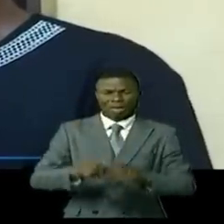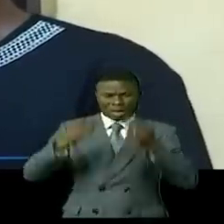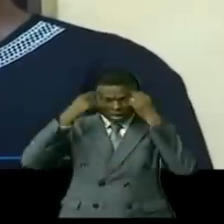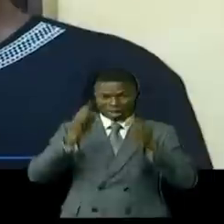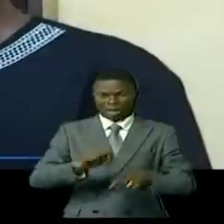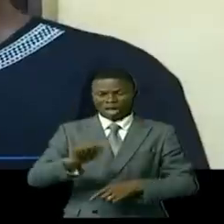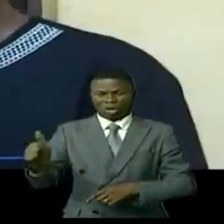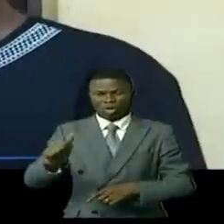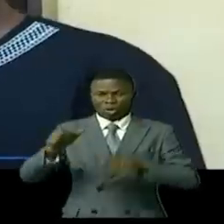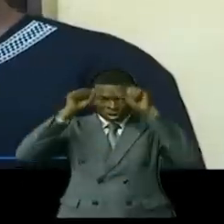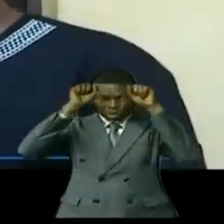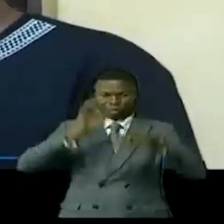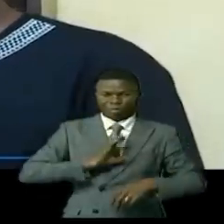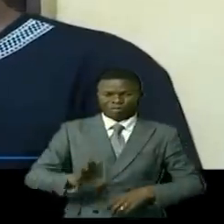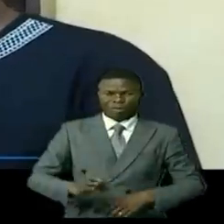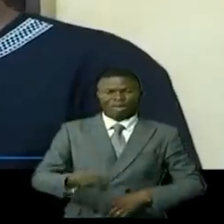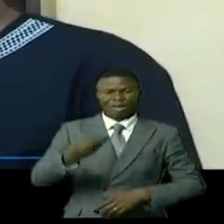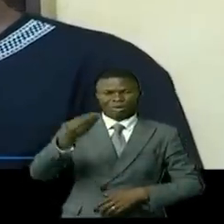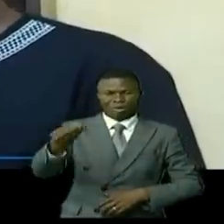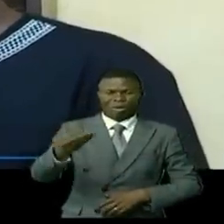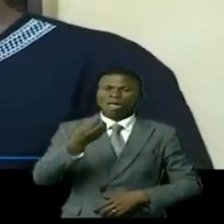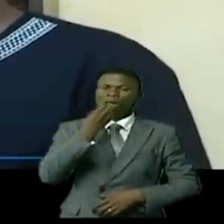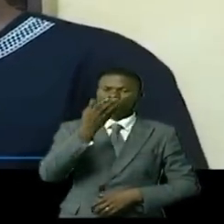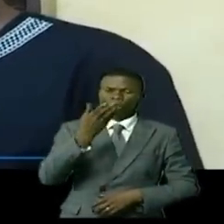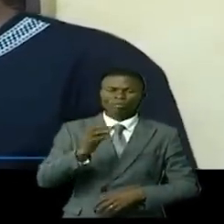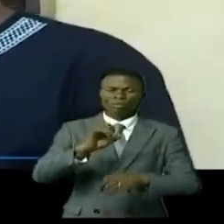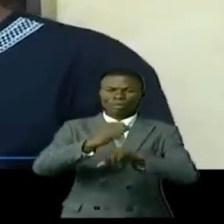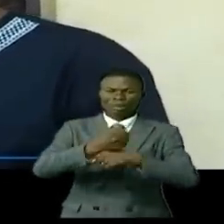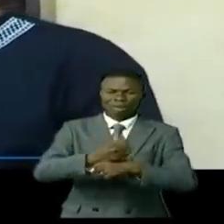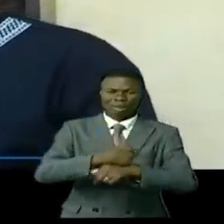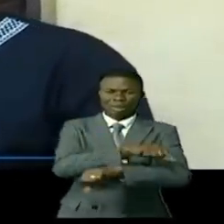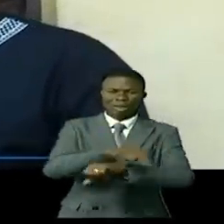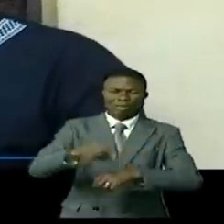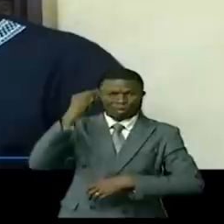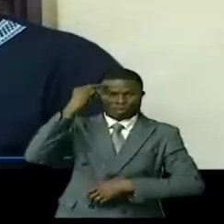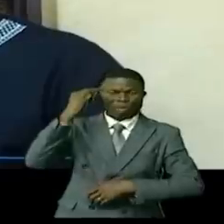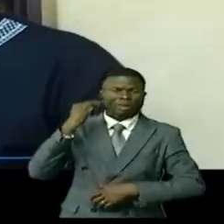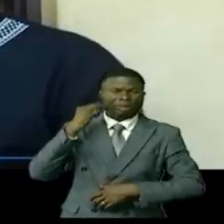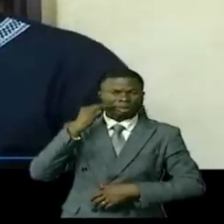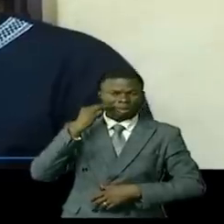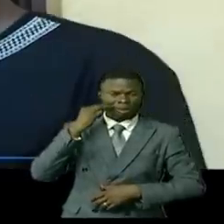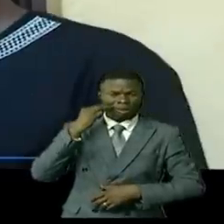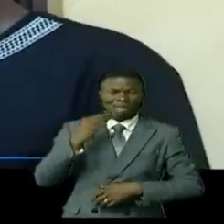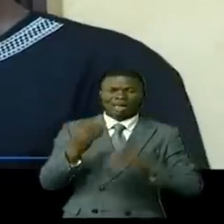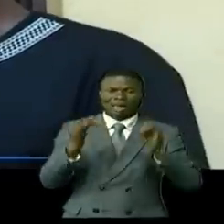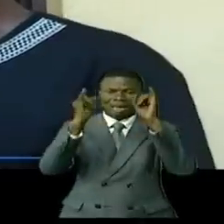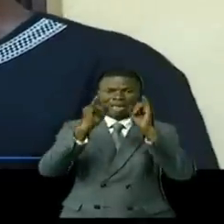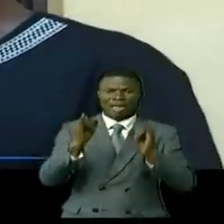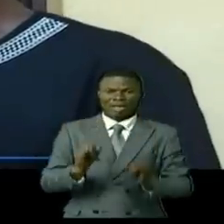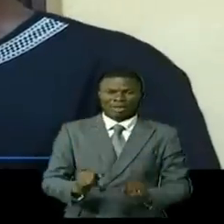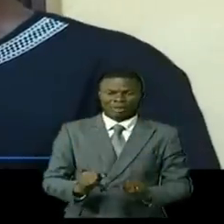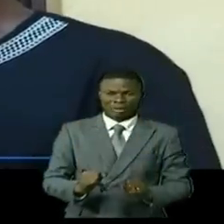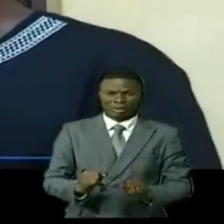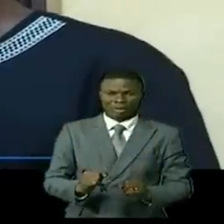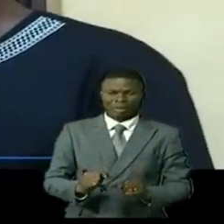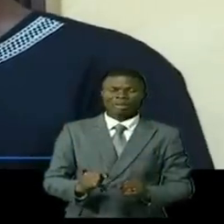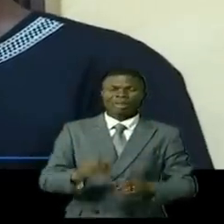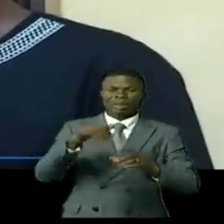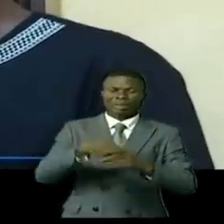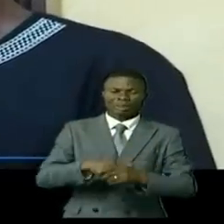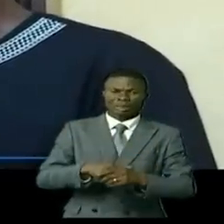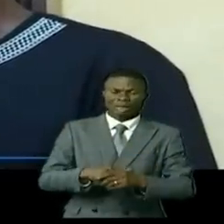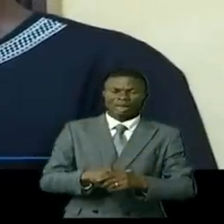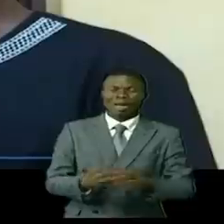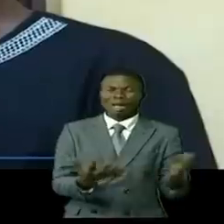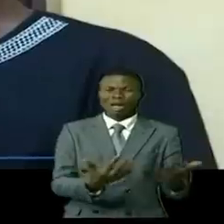que le chef de l'État a prises, comme la création du ministère numérique. Et cet acte, à travers ces